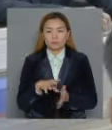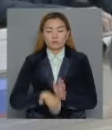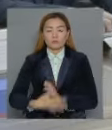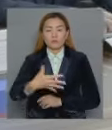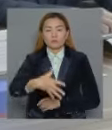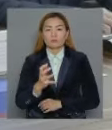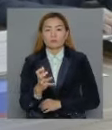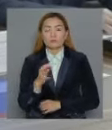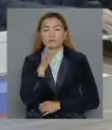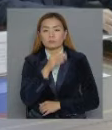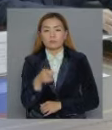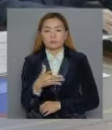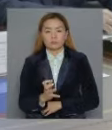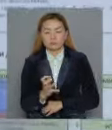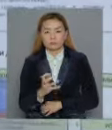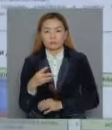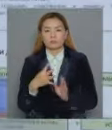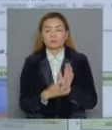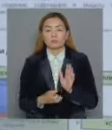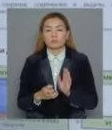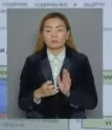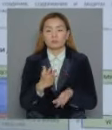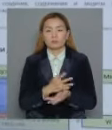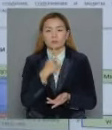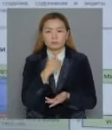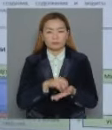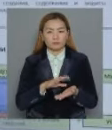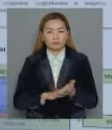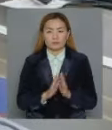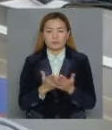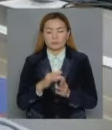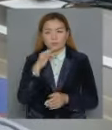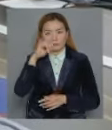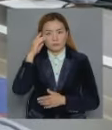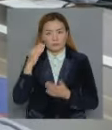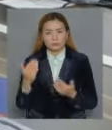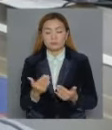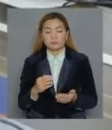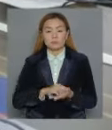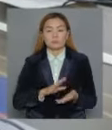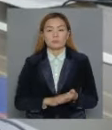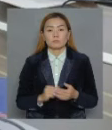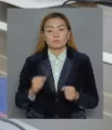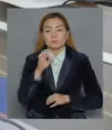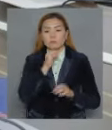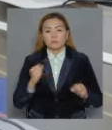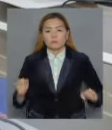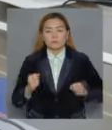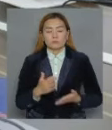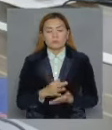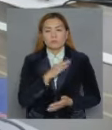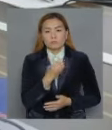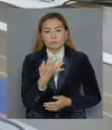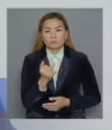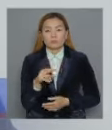них около 1500 лекарственные 390 видов занесены в Красную книгу Республики Казахстан А в список экспортируемых лекарственных растений входит